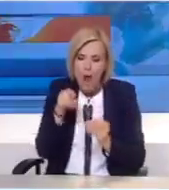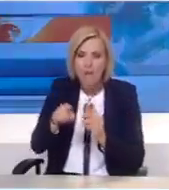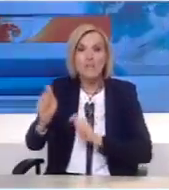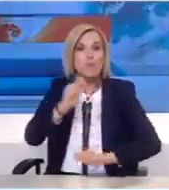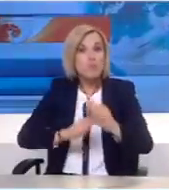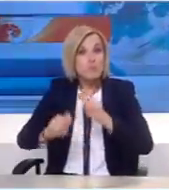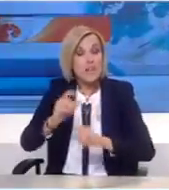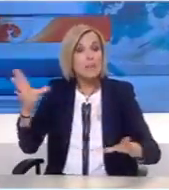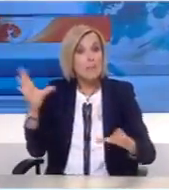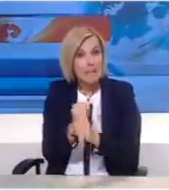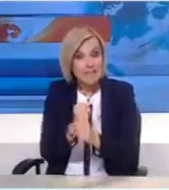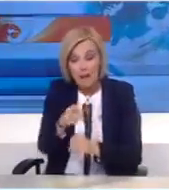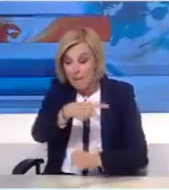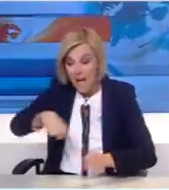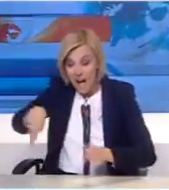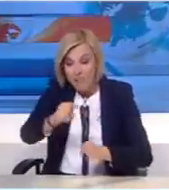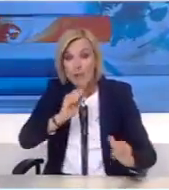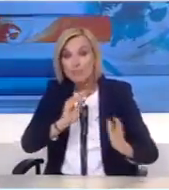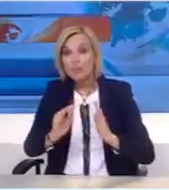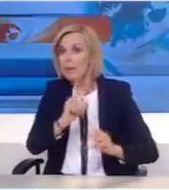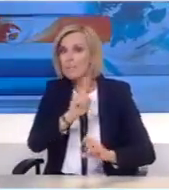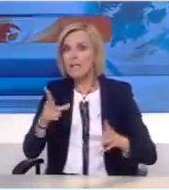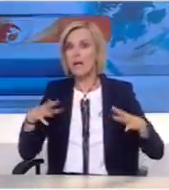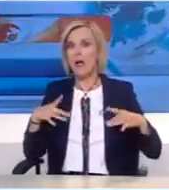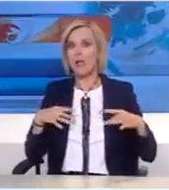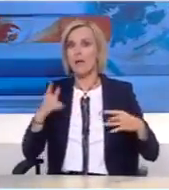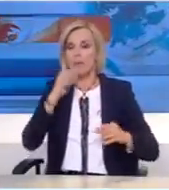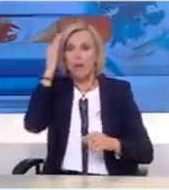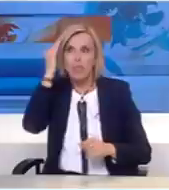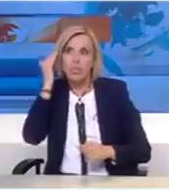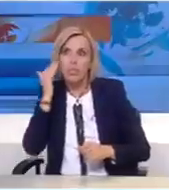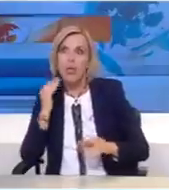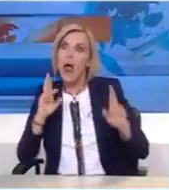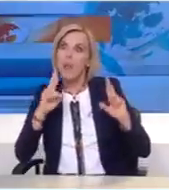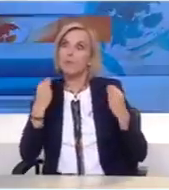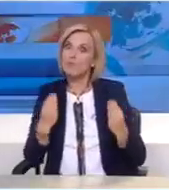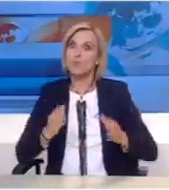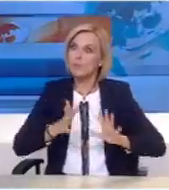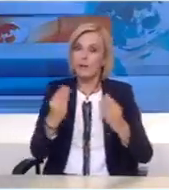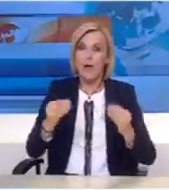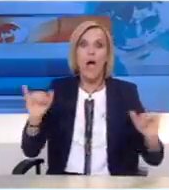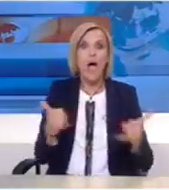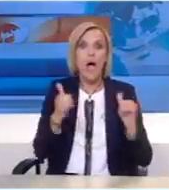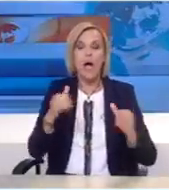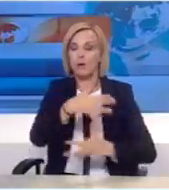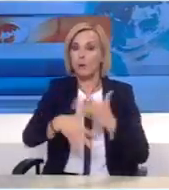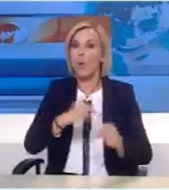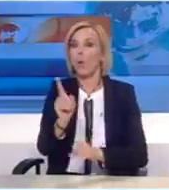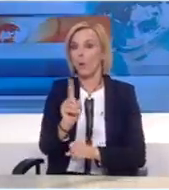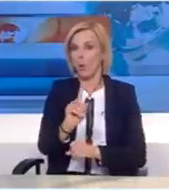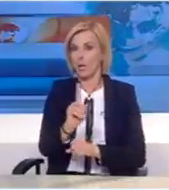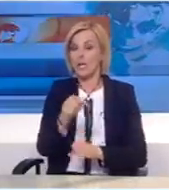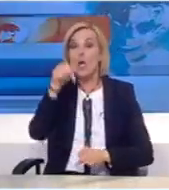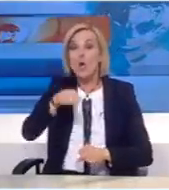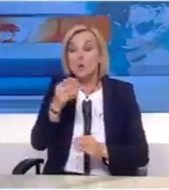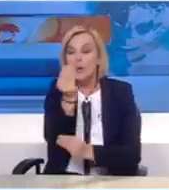έχουμε πετύχει. Είναι σημαντικό να μην εφησυχάσουμε, να μην παρασυρθούμε από το αίσθημα αισιοδοξίας που μπορεί να νιώθουμε. Τώρα ακόμη περισσότερο